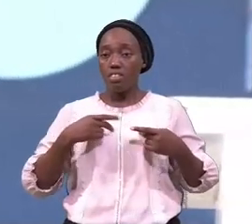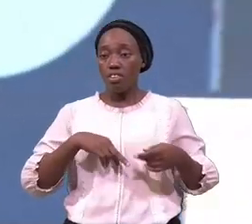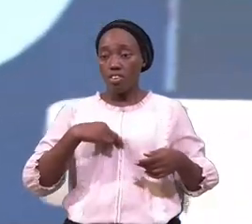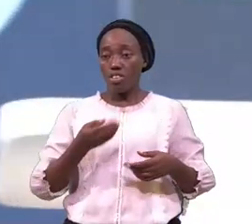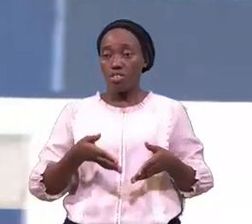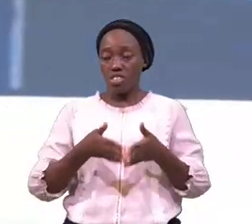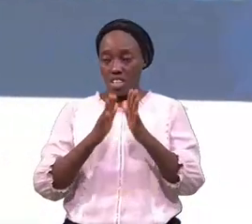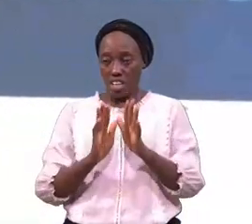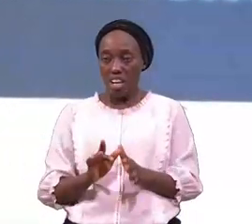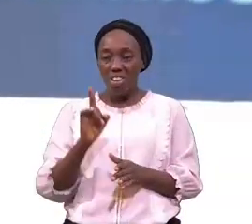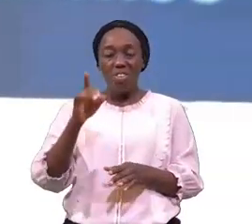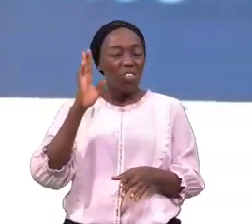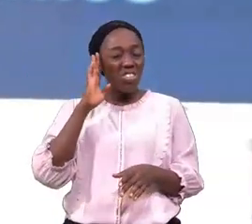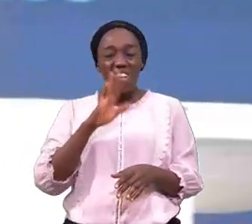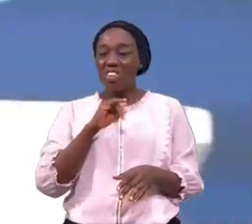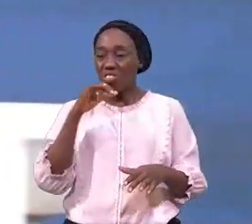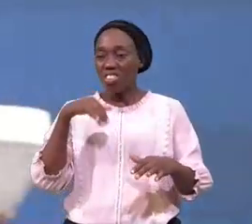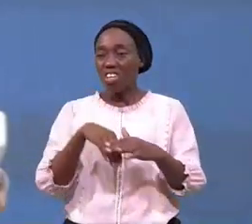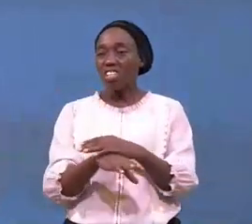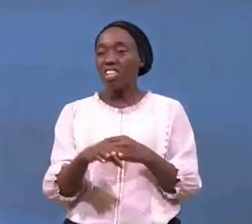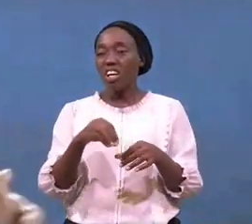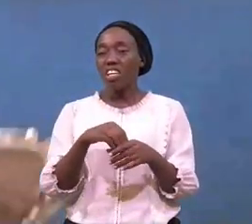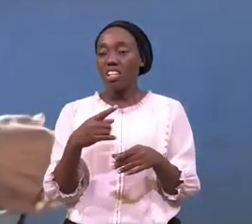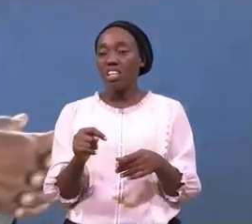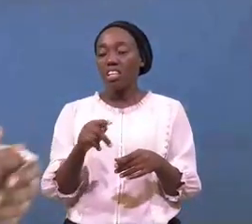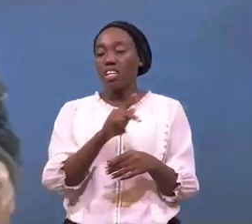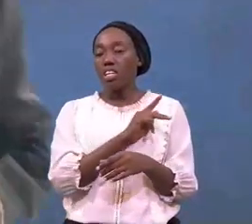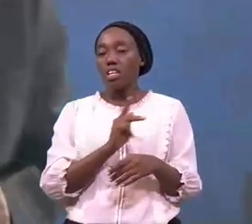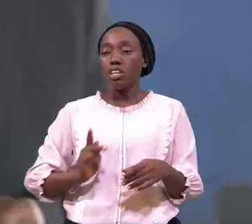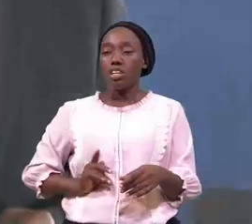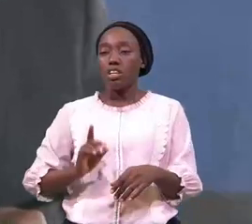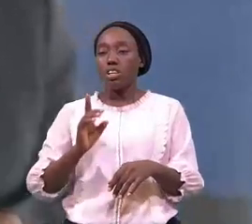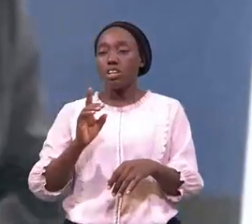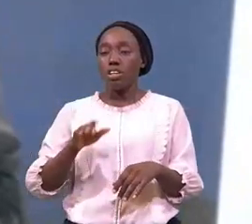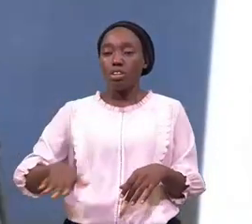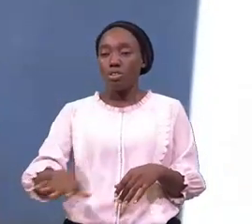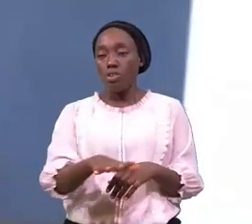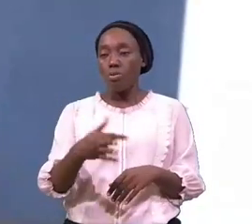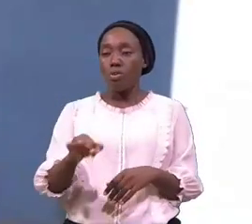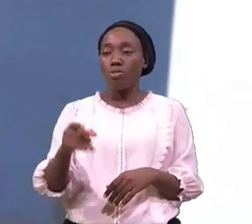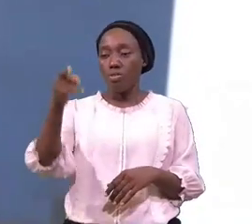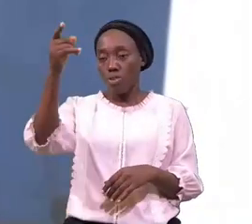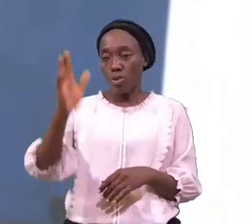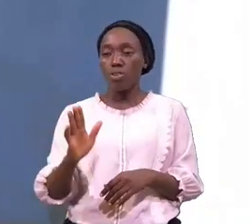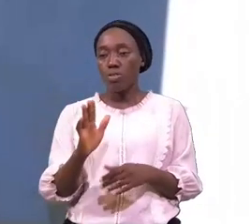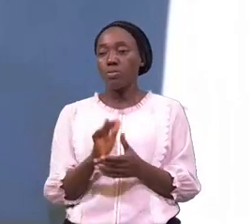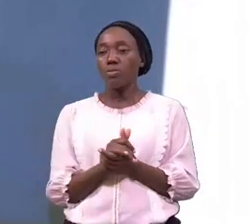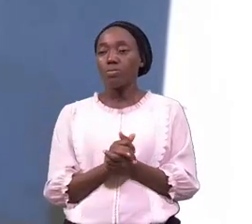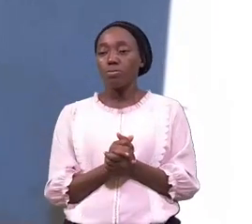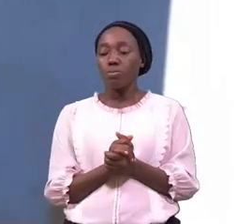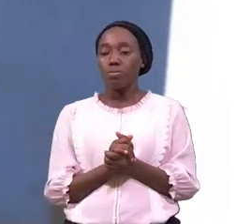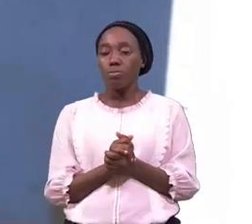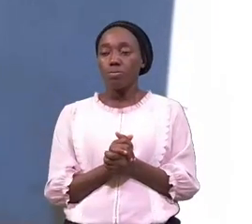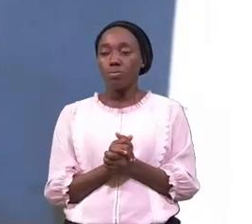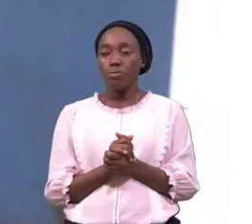J'ai prêché donc ce message de la sanctification partout en Afrique, dans plusieurs églises, en Europe, aux États-Unis. Et j'ai insisté